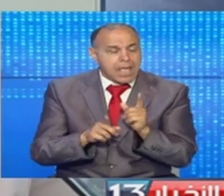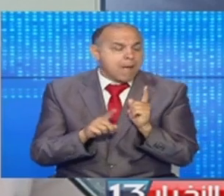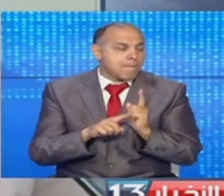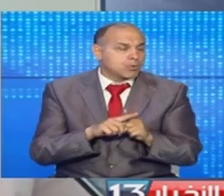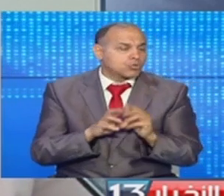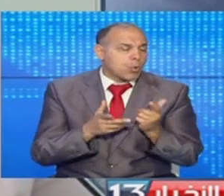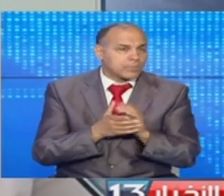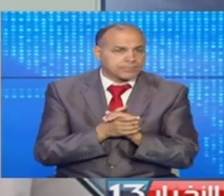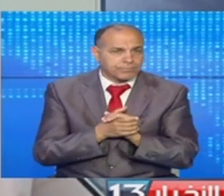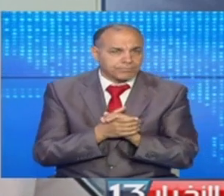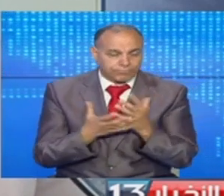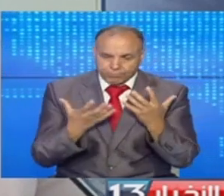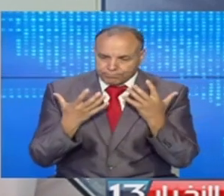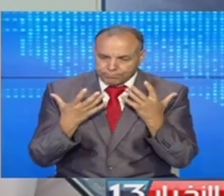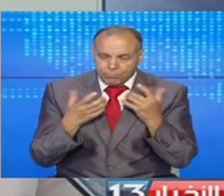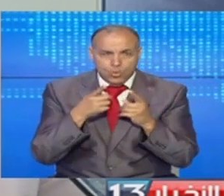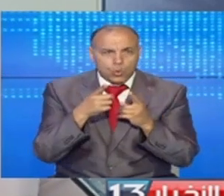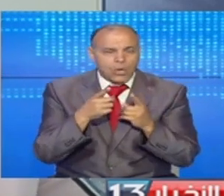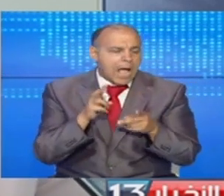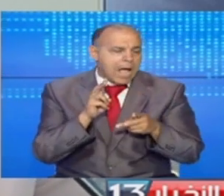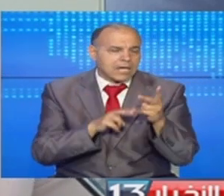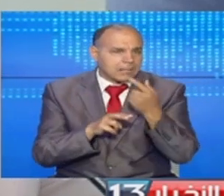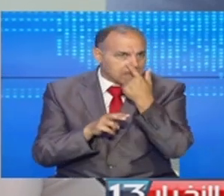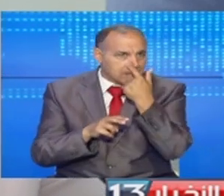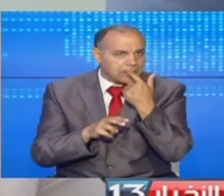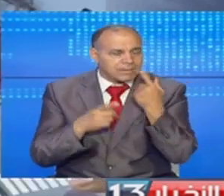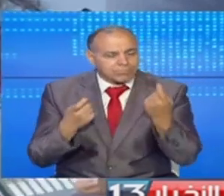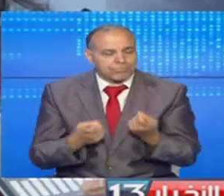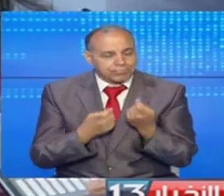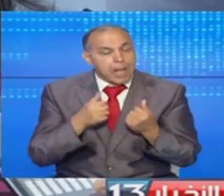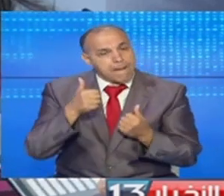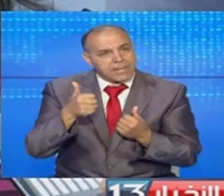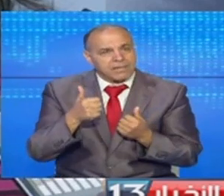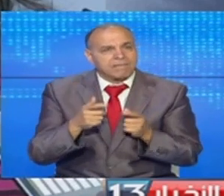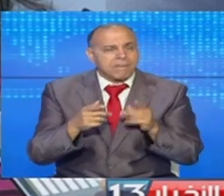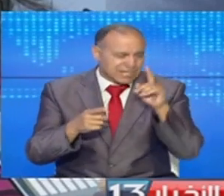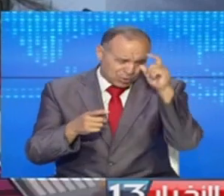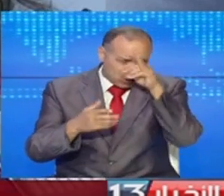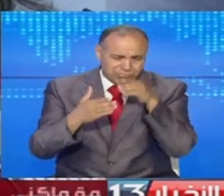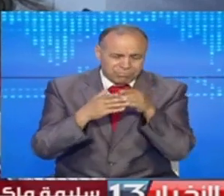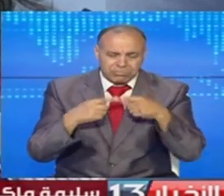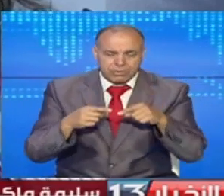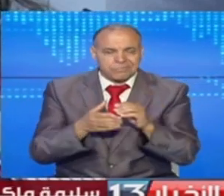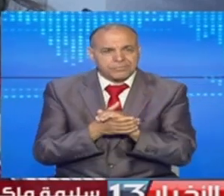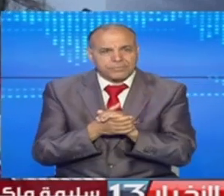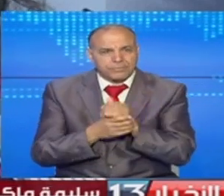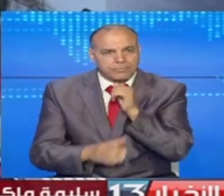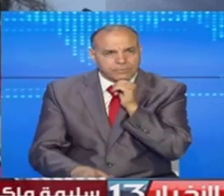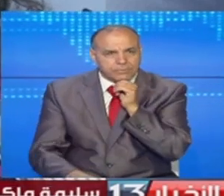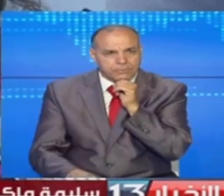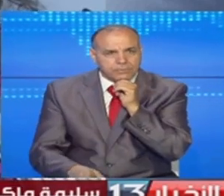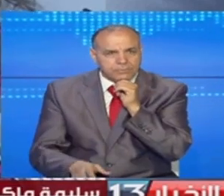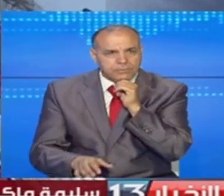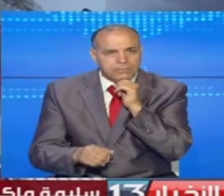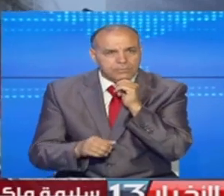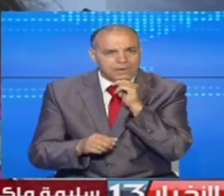الاضافه لو حبذا لو كانت تدعم اكثر بدورات للتكوين. ساعات تلقى صعوبات داخل المجلس البلدي والا صعوبات خارج من المجلس البلدي